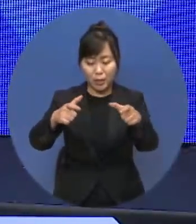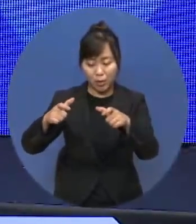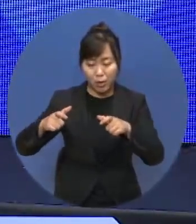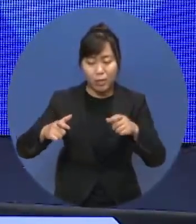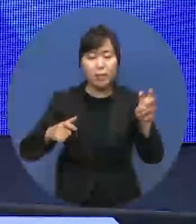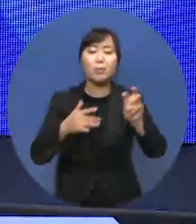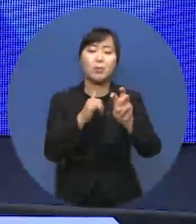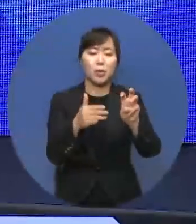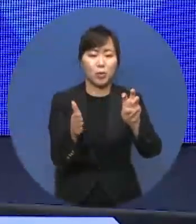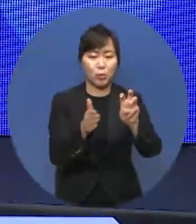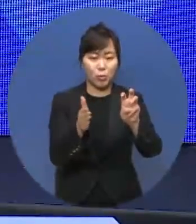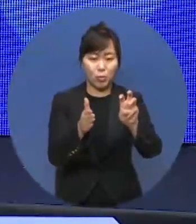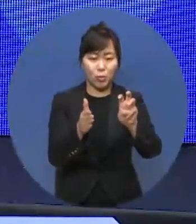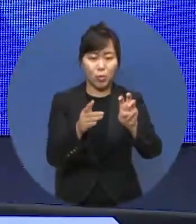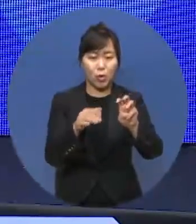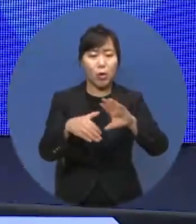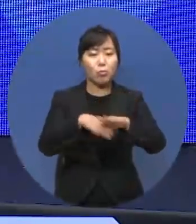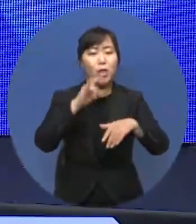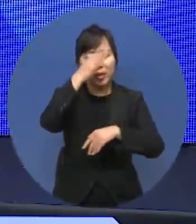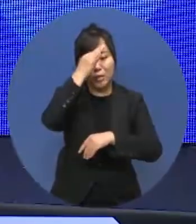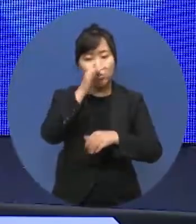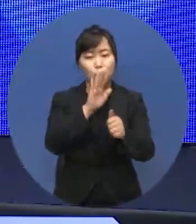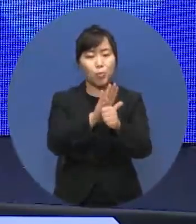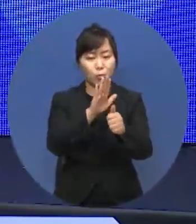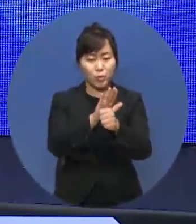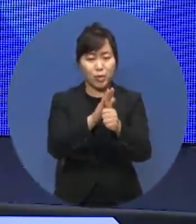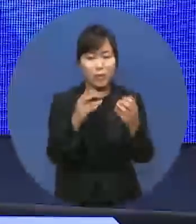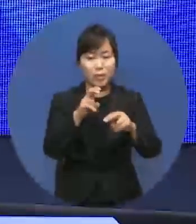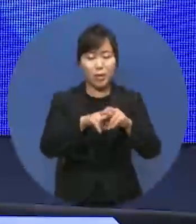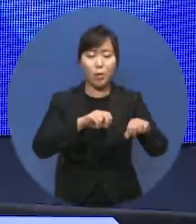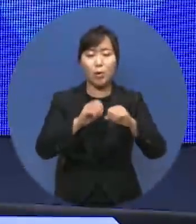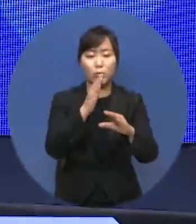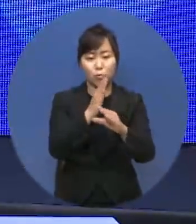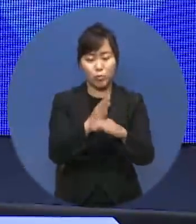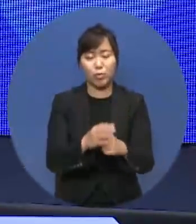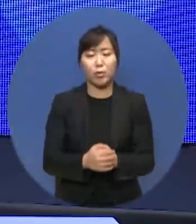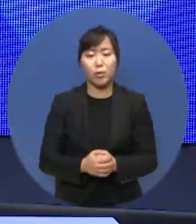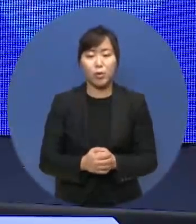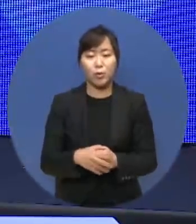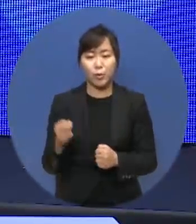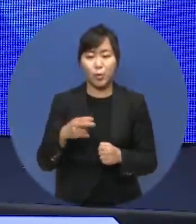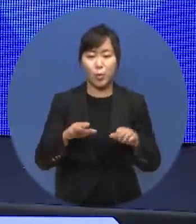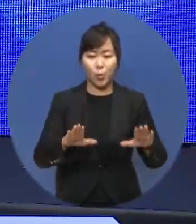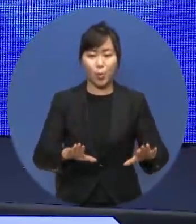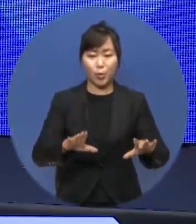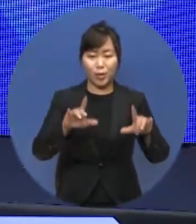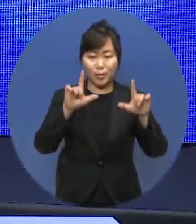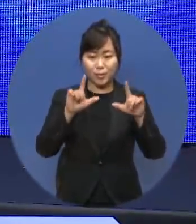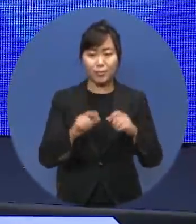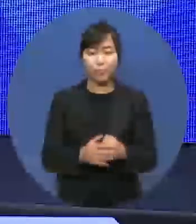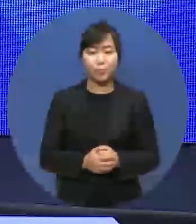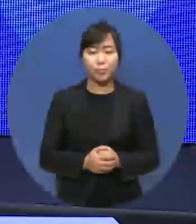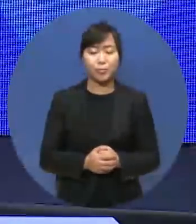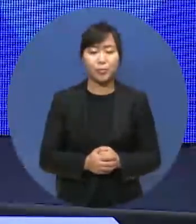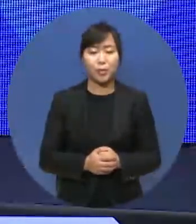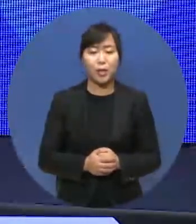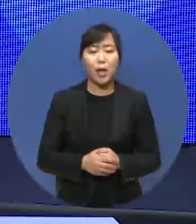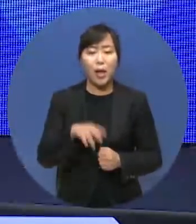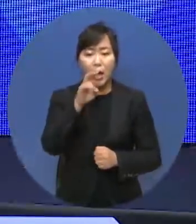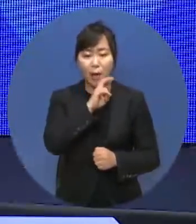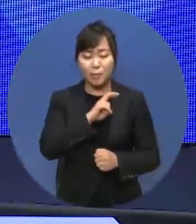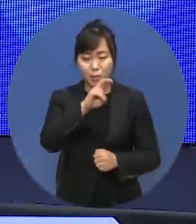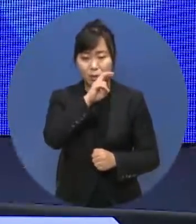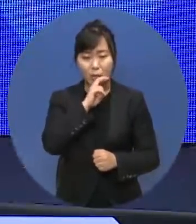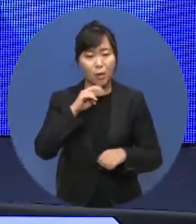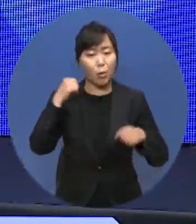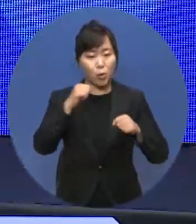30명 정도 이제 문화예술 보조 일자리로 활동을 하고 있고요. 그리고 이제 올해는 합창 공연